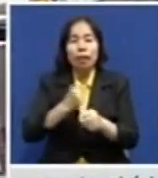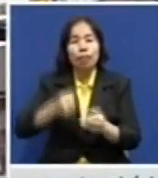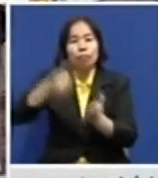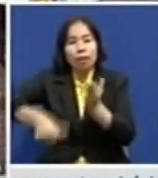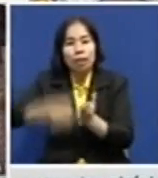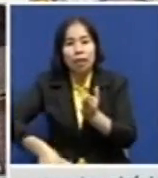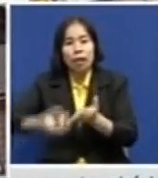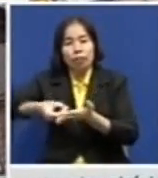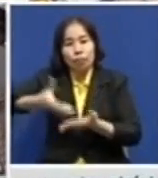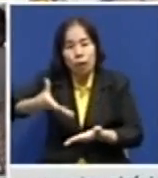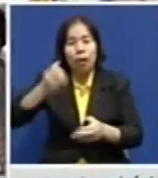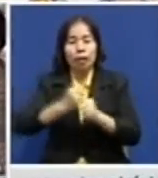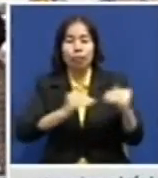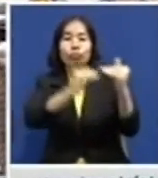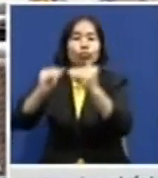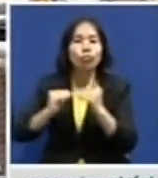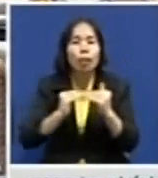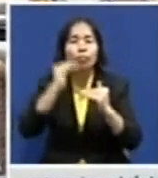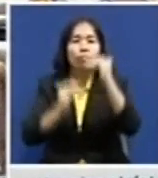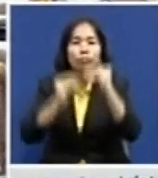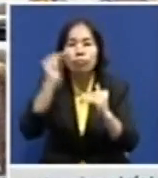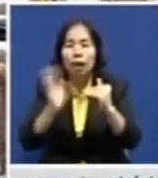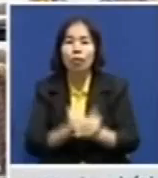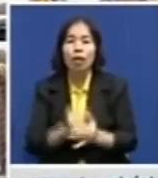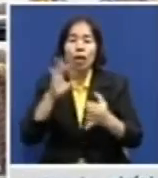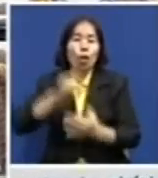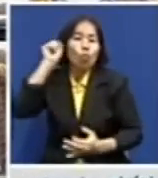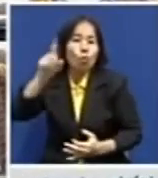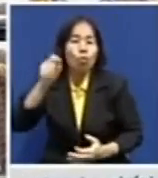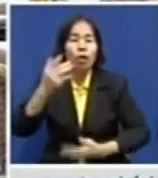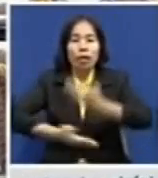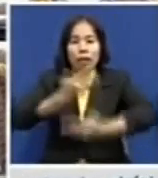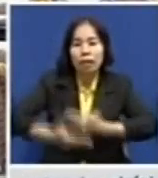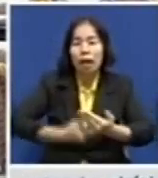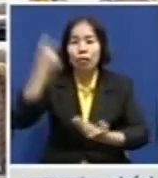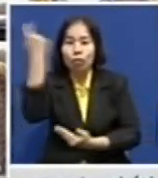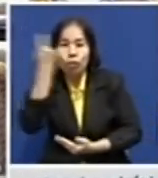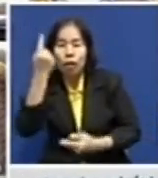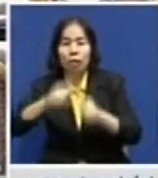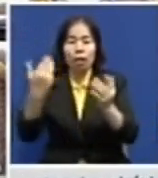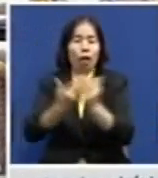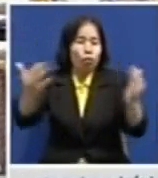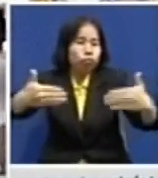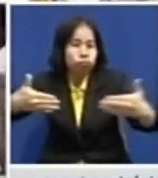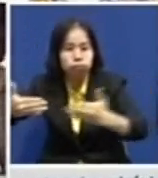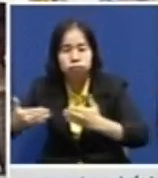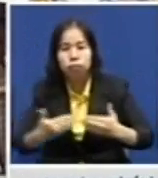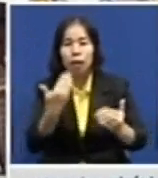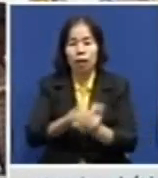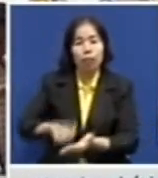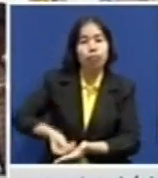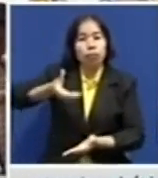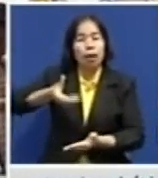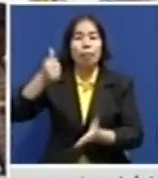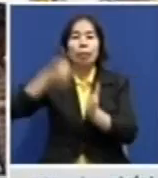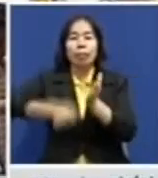รับโครงสร้างภาษีให้มีความเป็นธรรมรวมทั้งเร่งส่งเสริมการค้าการลงทุนการท่องเที่ยวเพื่อสร้างรายได้เข้าประเทศมีเงินดังกล่าวจะกลับมาสู่ระบบภา